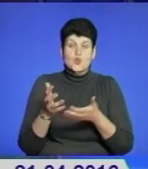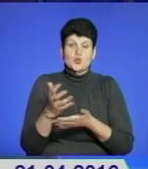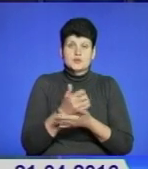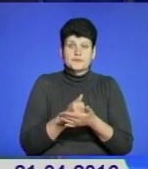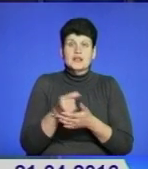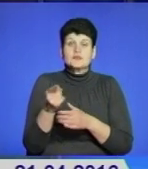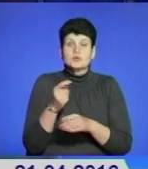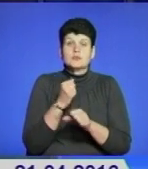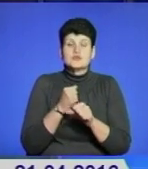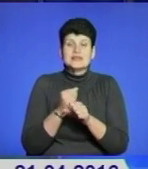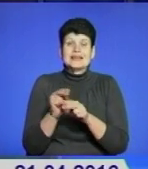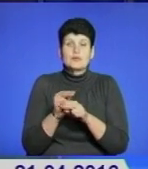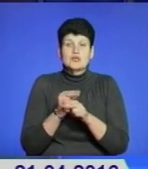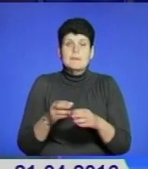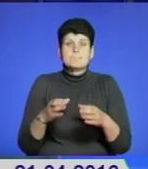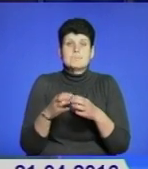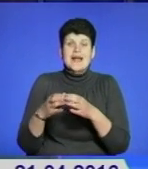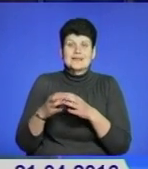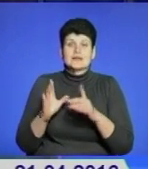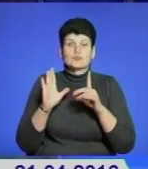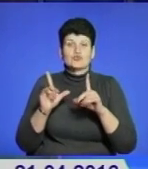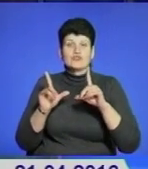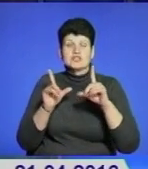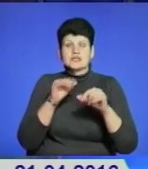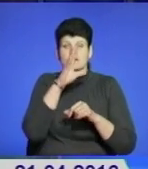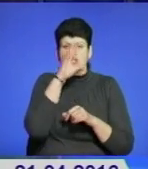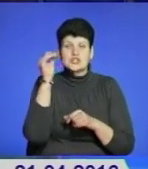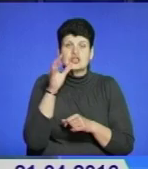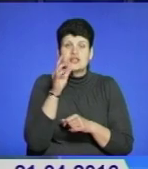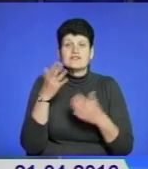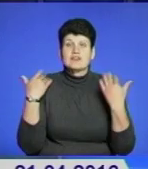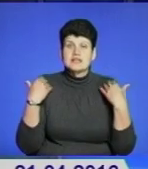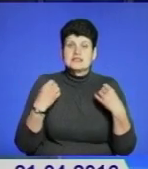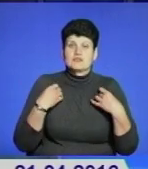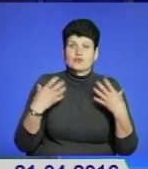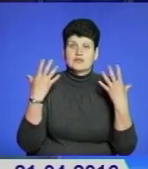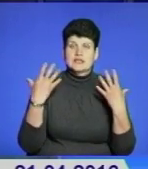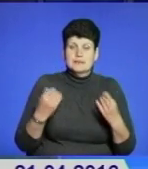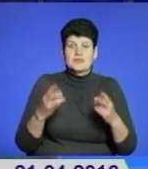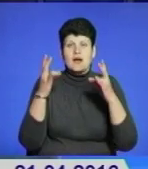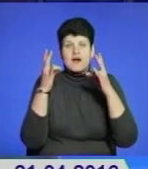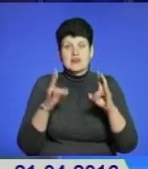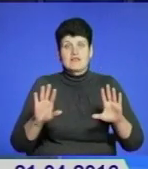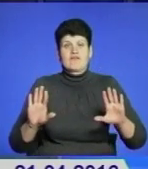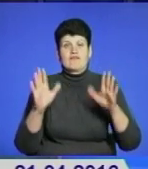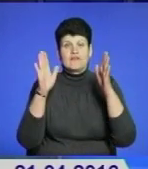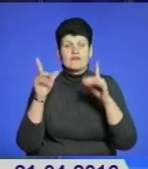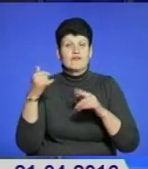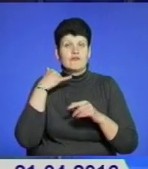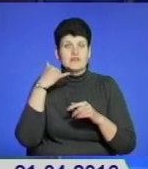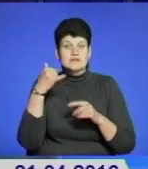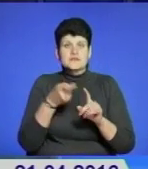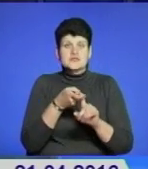У Тернополі працюватимуть ремонтні бригади, які будуть виїжджати у нічний час, у вихідні та святкові дні на аварійні виклики, пов'язані з